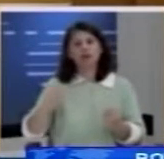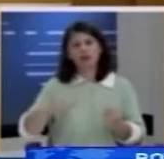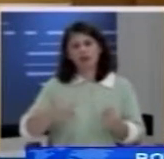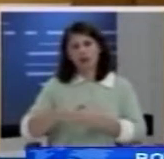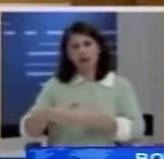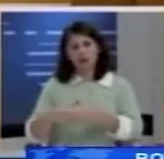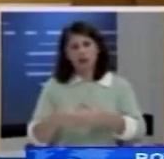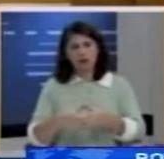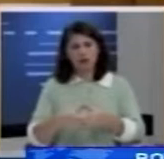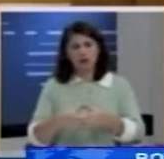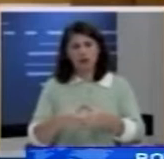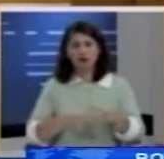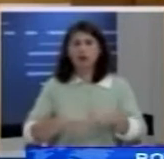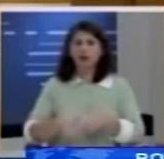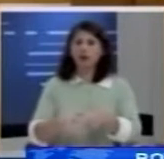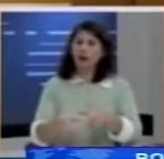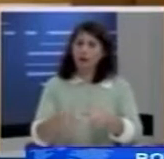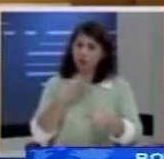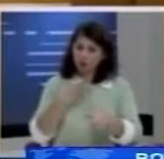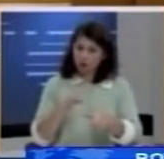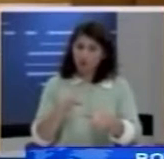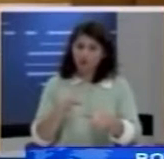και στα κόμματα? Το ποτάμι λοιπόν